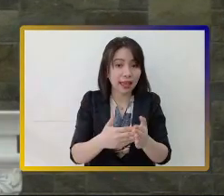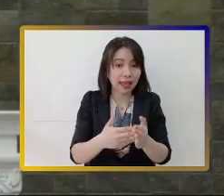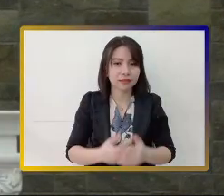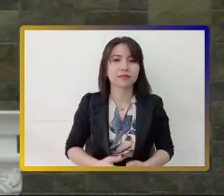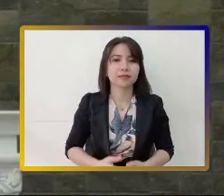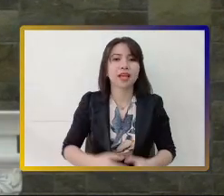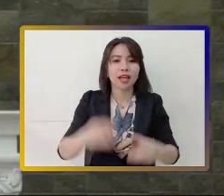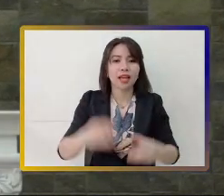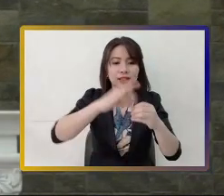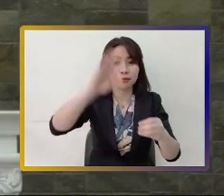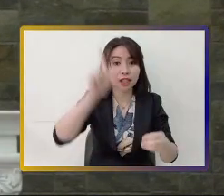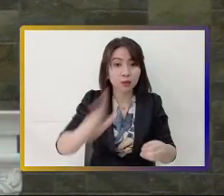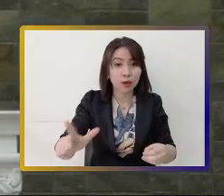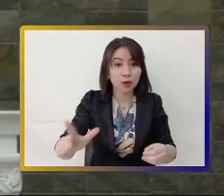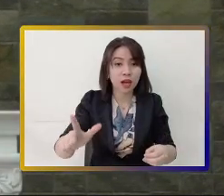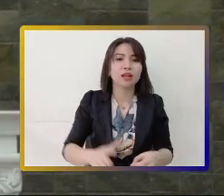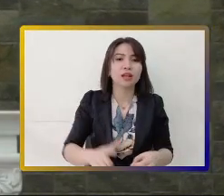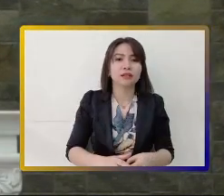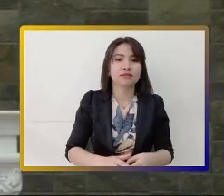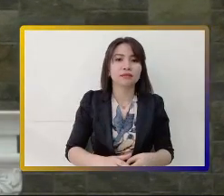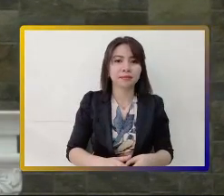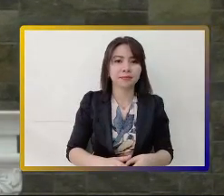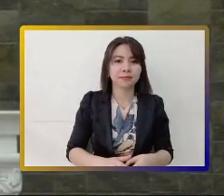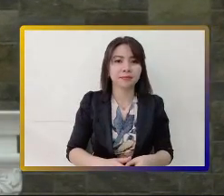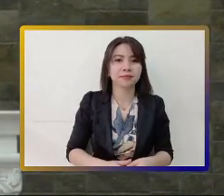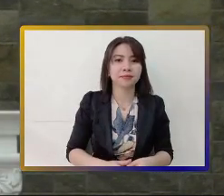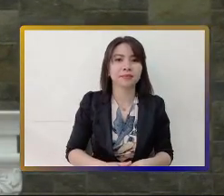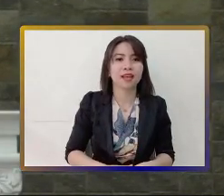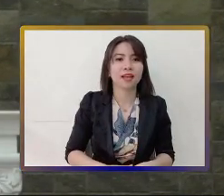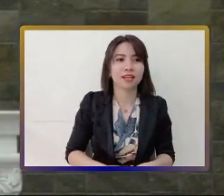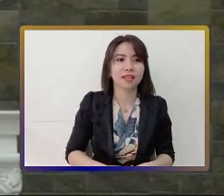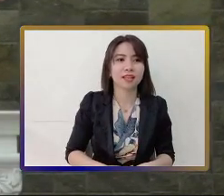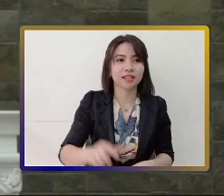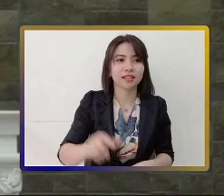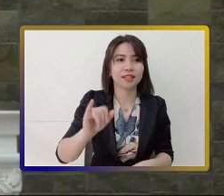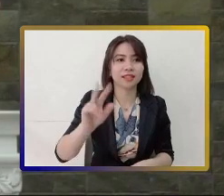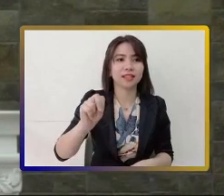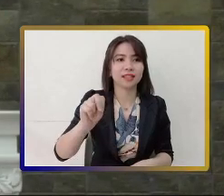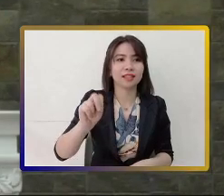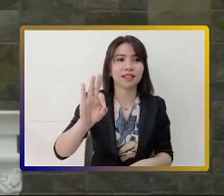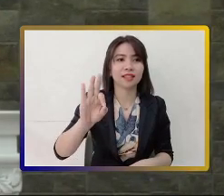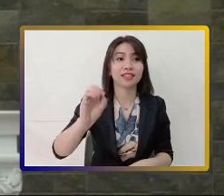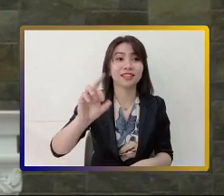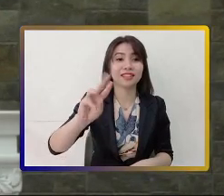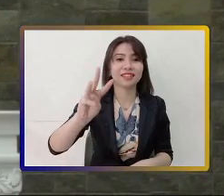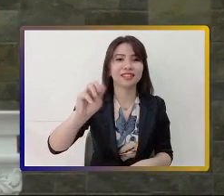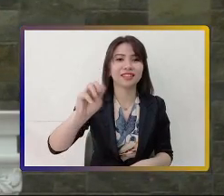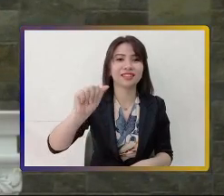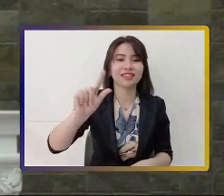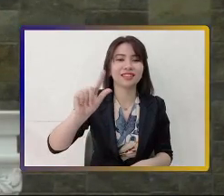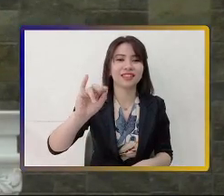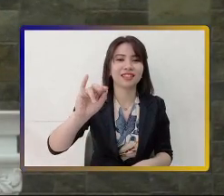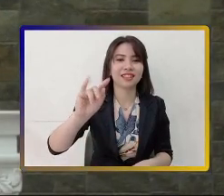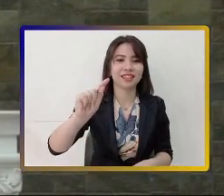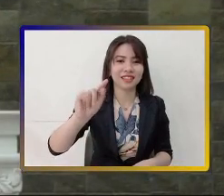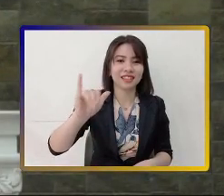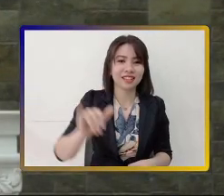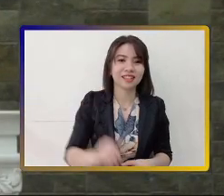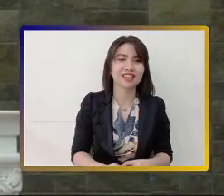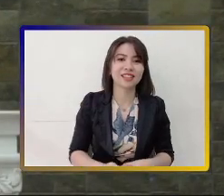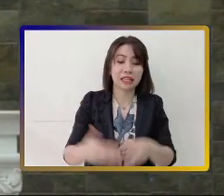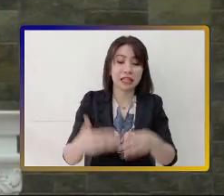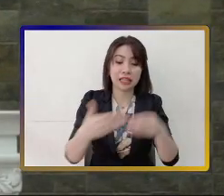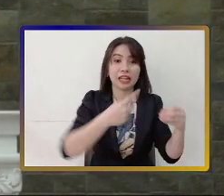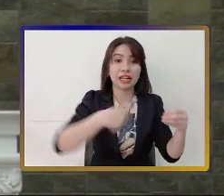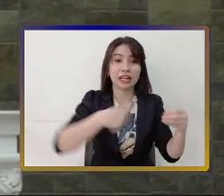her to physical deformity. So, makikita nyo na deformed po siya, mga kapatid, because